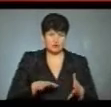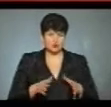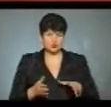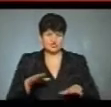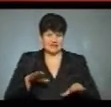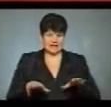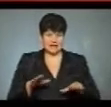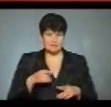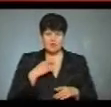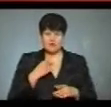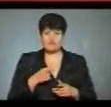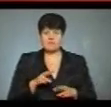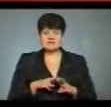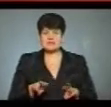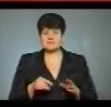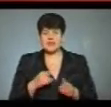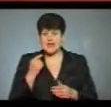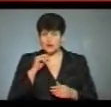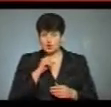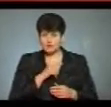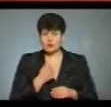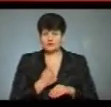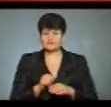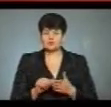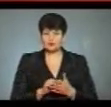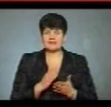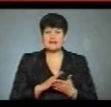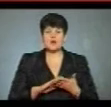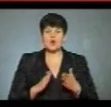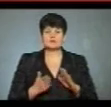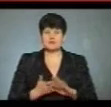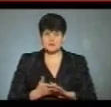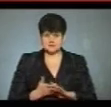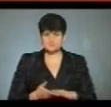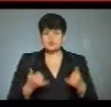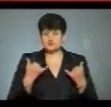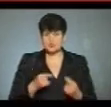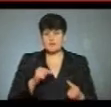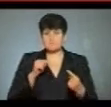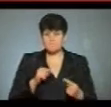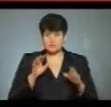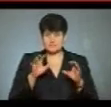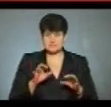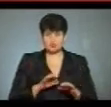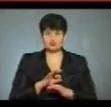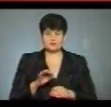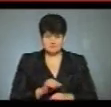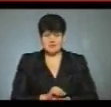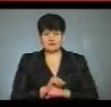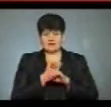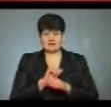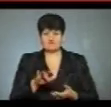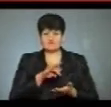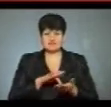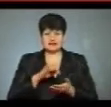у Міністерстві економіки. Головним документом стає контракт. Сьогодні проти законопроекту мітингували в центрі